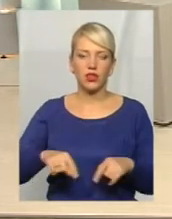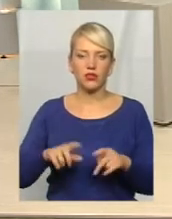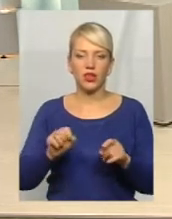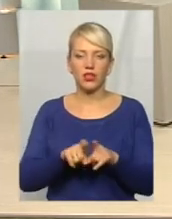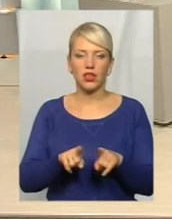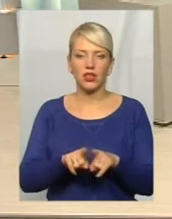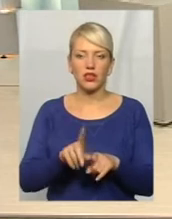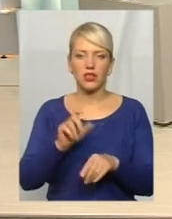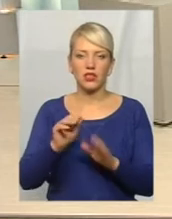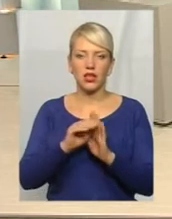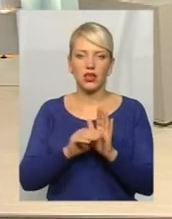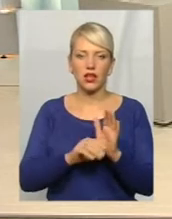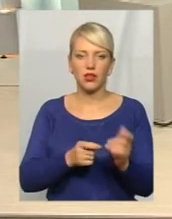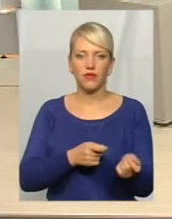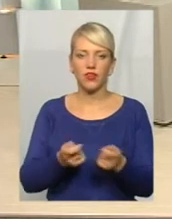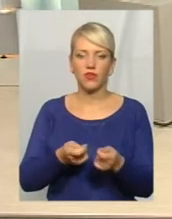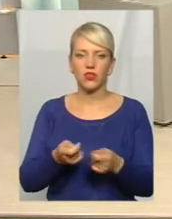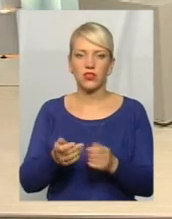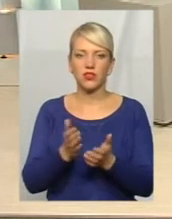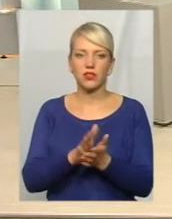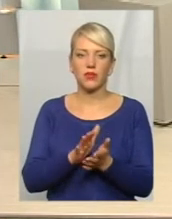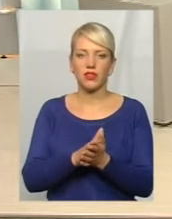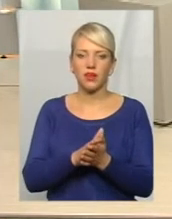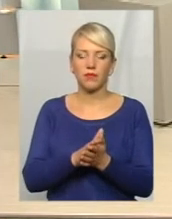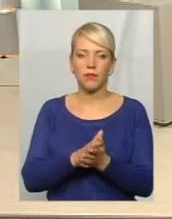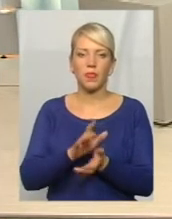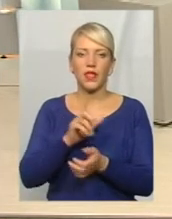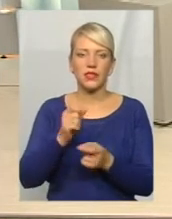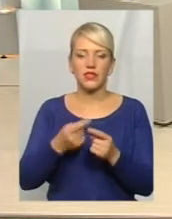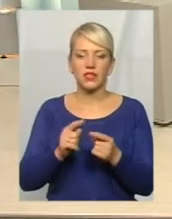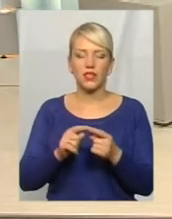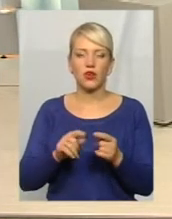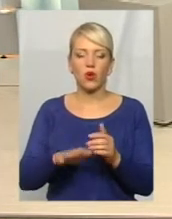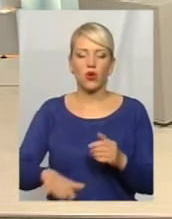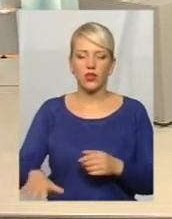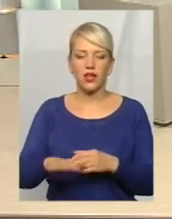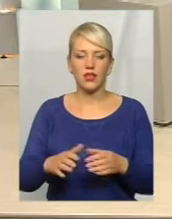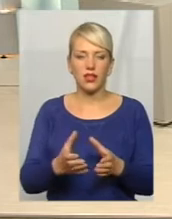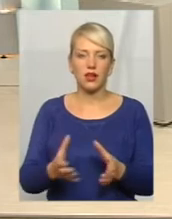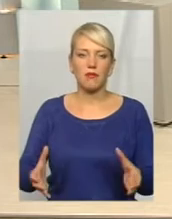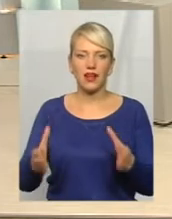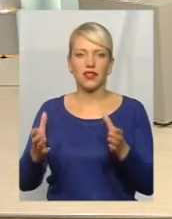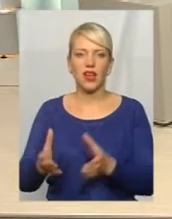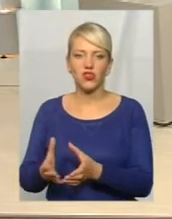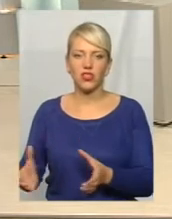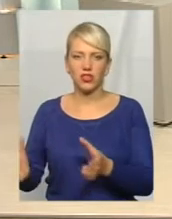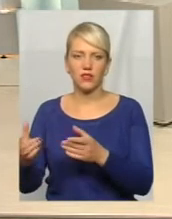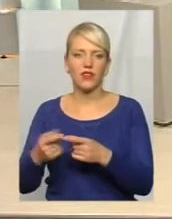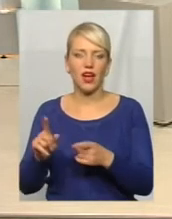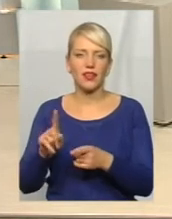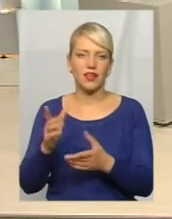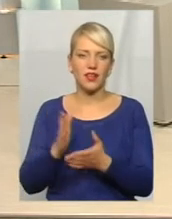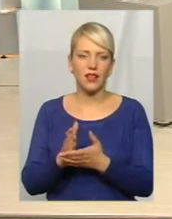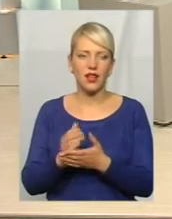за графіком вивозиться сміття і з тих контейнерних майданчиків, які знаходяться безпосередньо